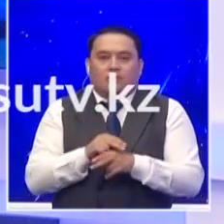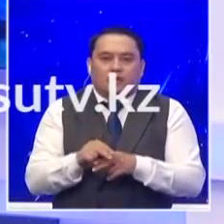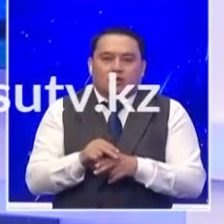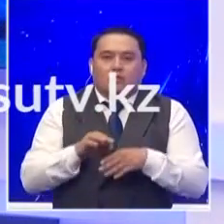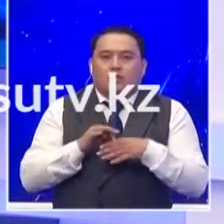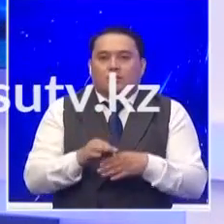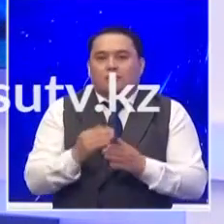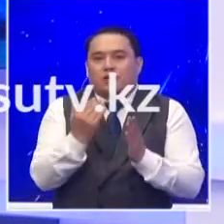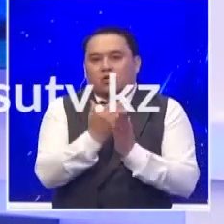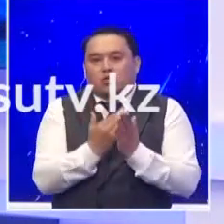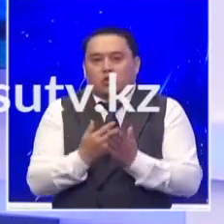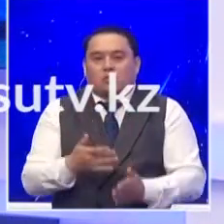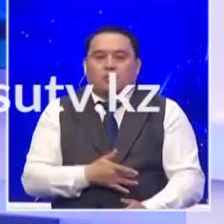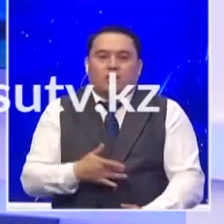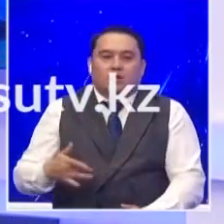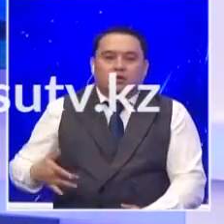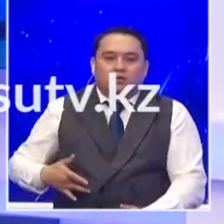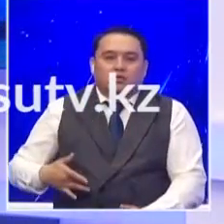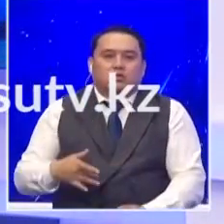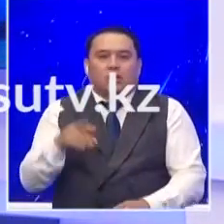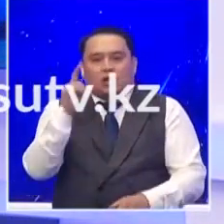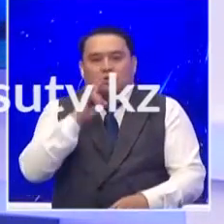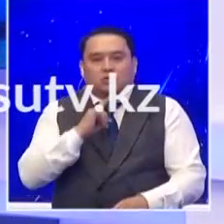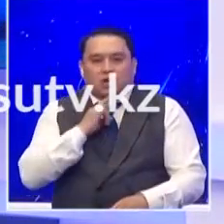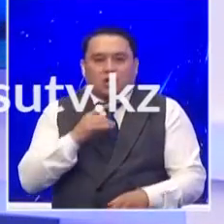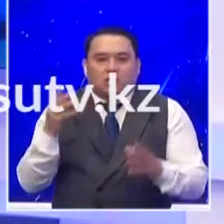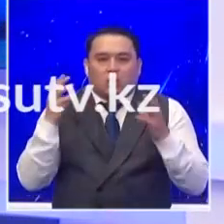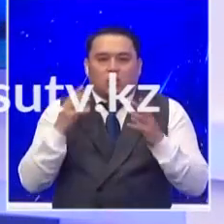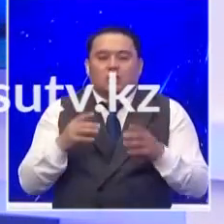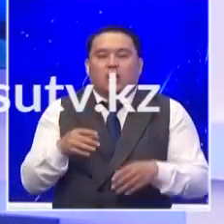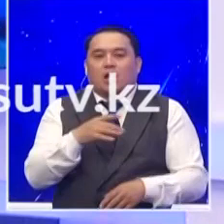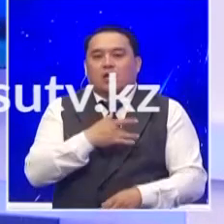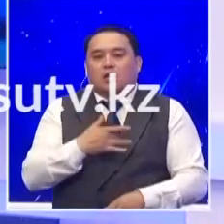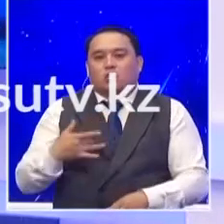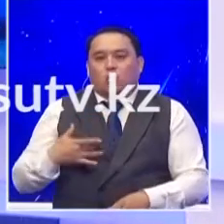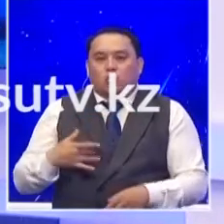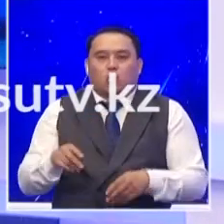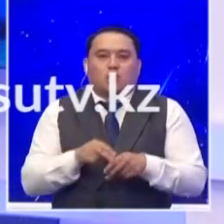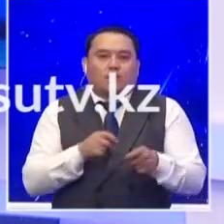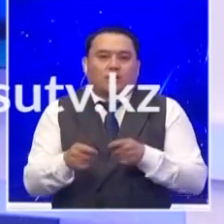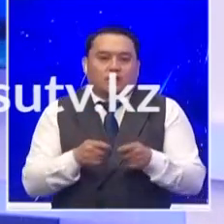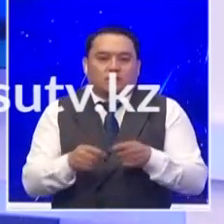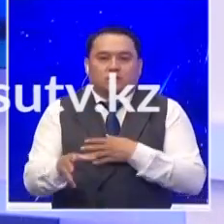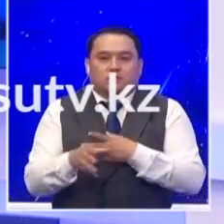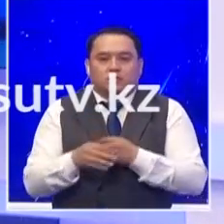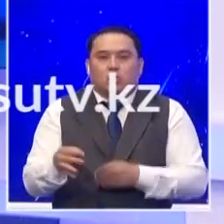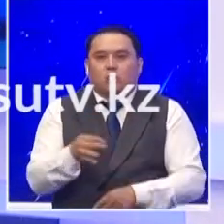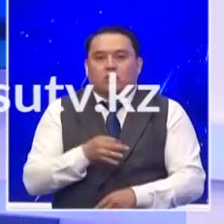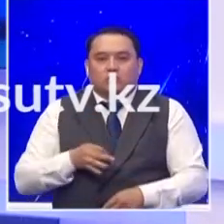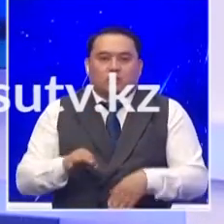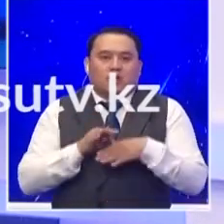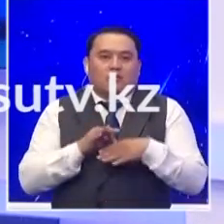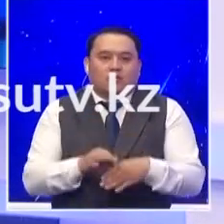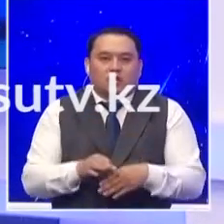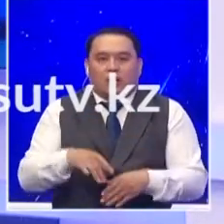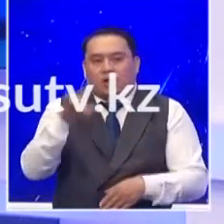химиотерапевтической процедуры на печень при поддержке Казахского института радиологии и онкологии совместно с Управлением здравоохранения области.